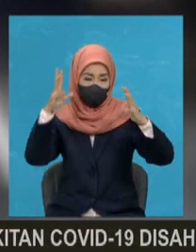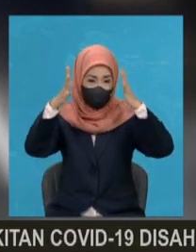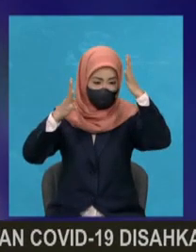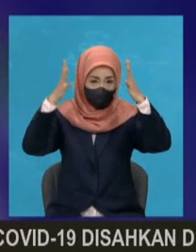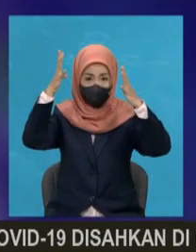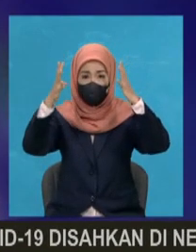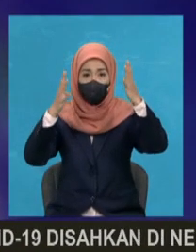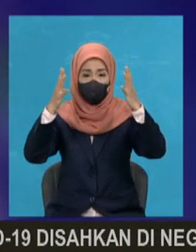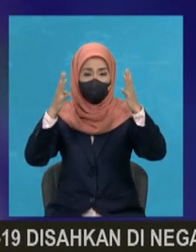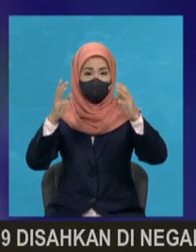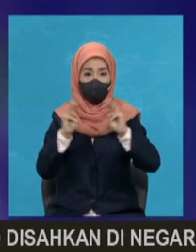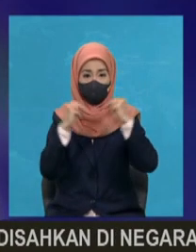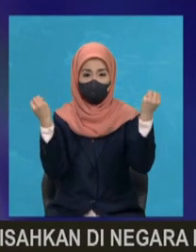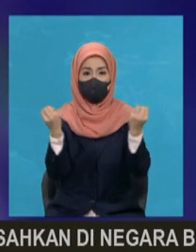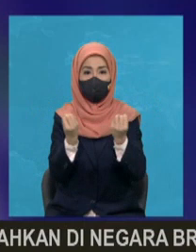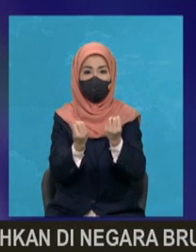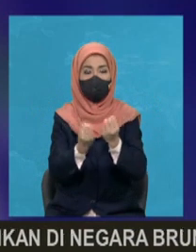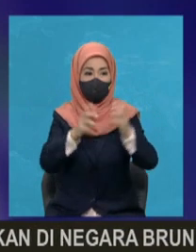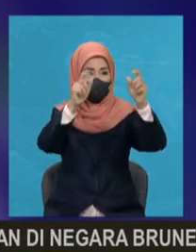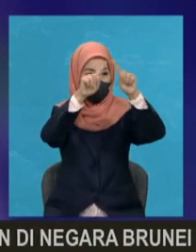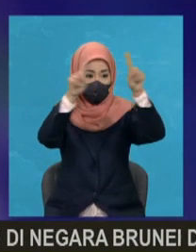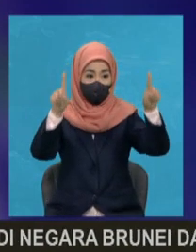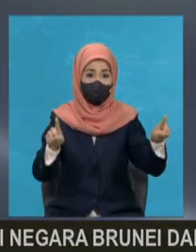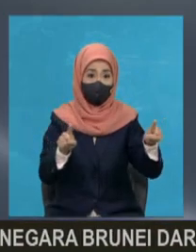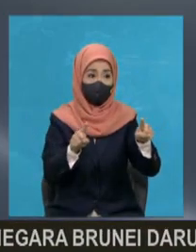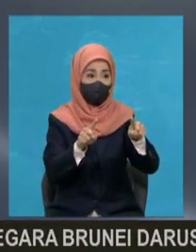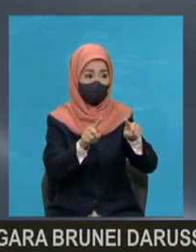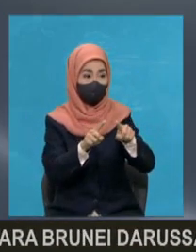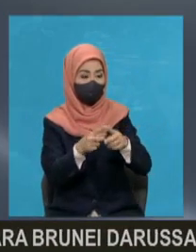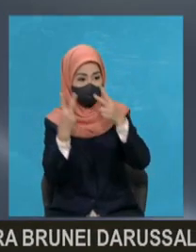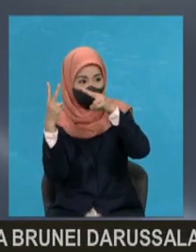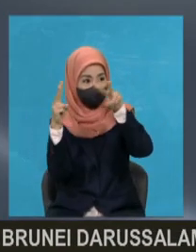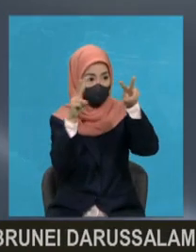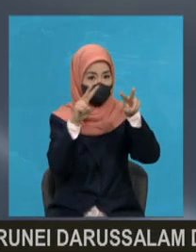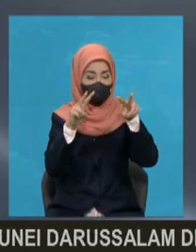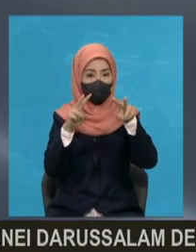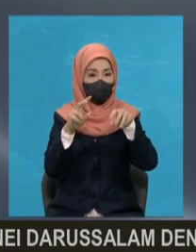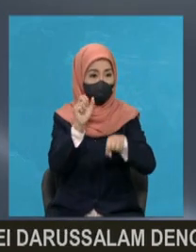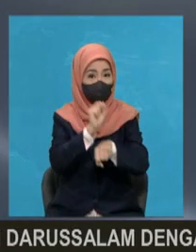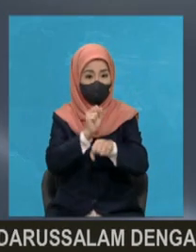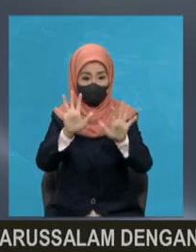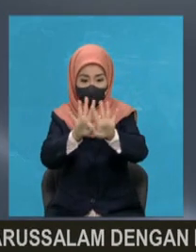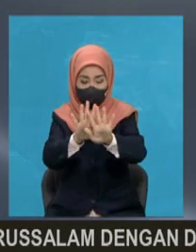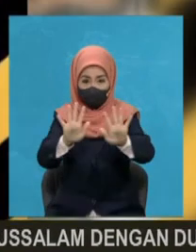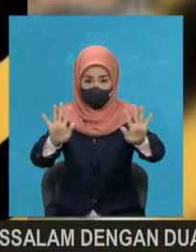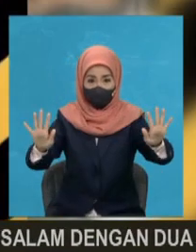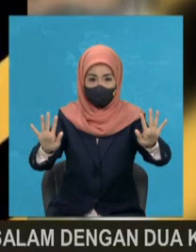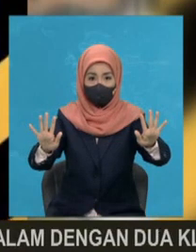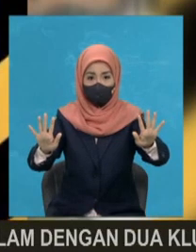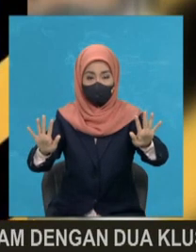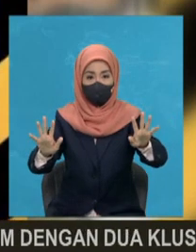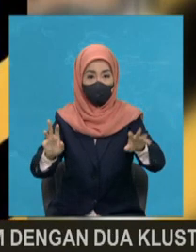masyarakat Terserlah dengan terciptanya poster-poster menarik termasuk penghargaan kepada para petugas parisson hadapan